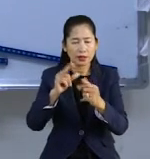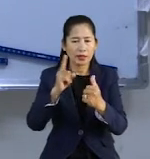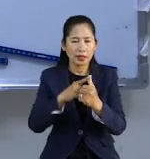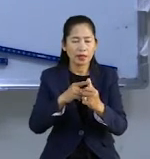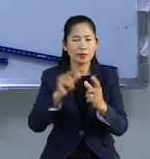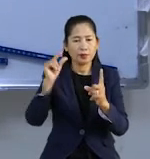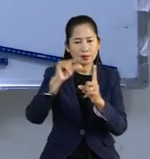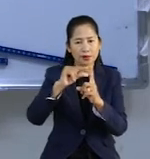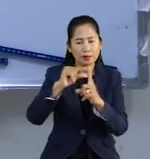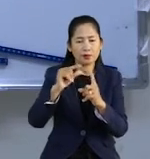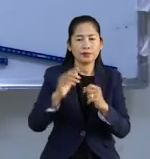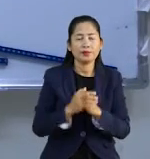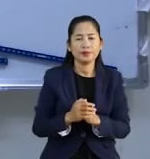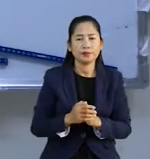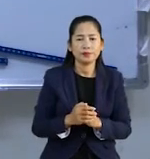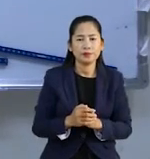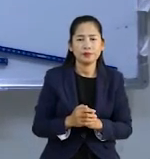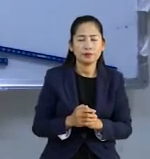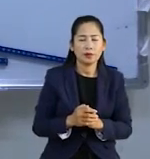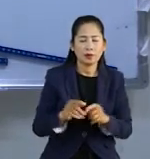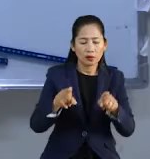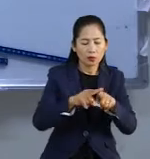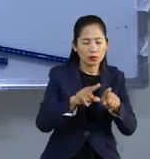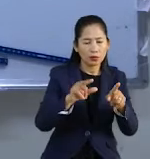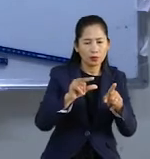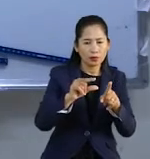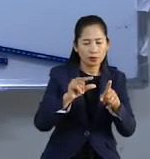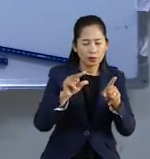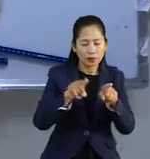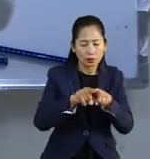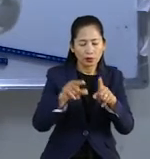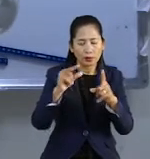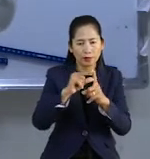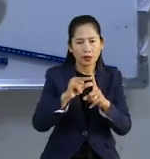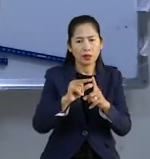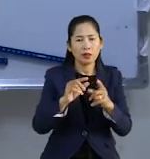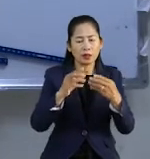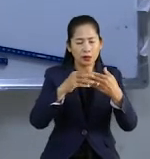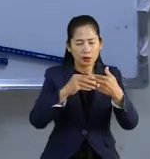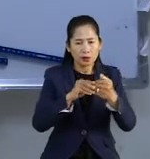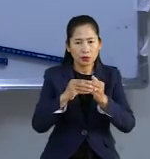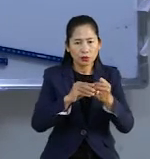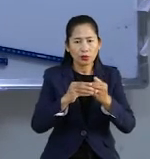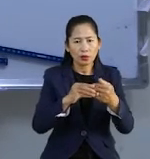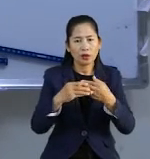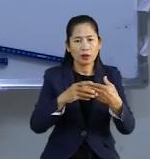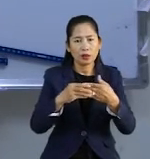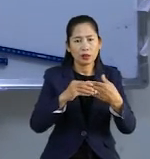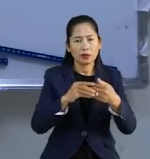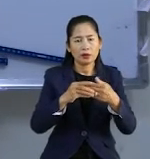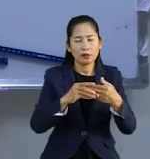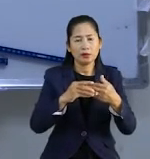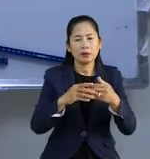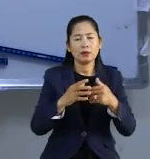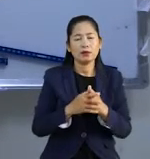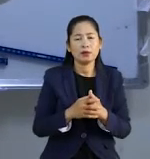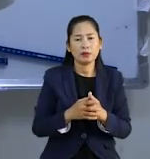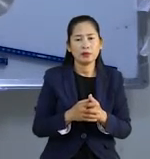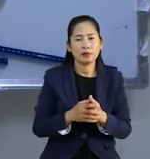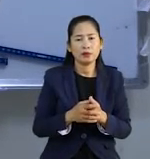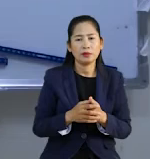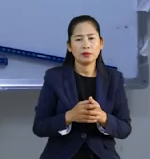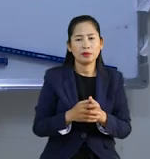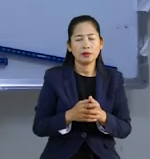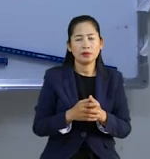จียงบาดยังไม่ได้ก้นโดยเปียกบาดเยอะก้นเปียกนัดเมื่อนะก้นนะเปียกจ้อมีนจนอย่างเนี้ยจ้อมจนอย่างเนี้ยโร